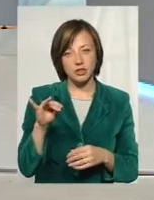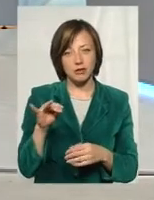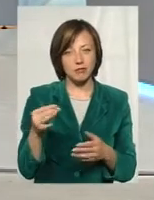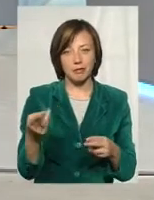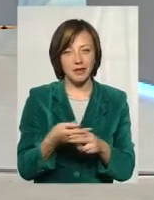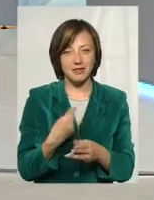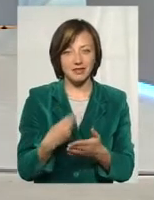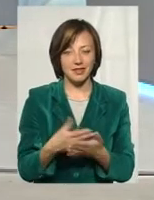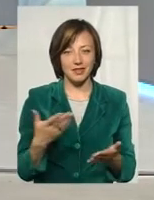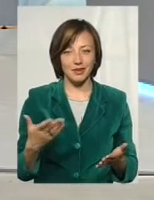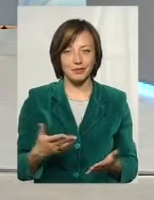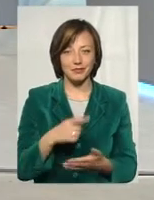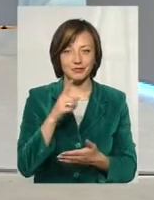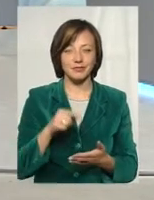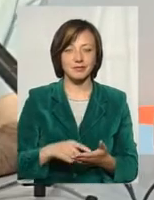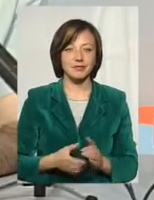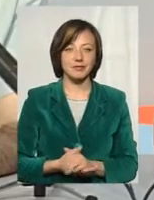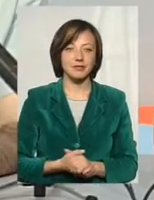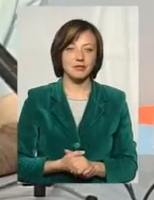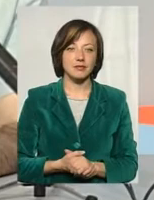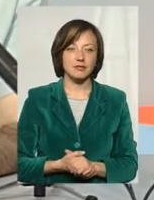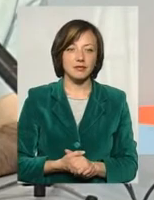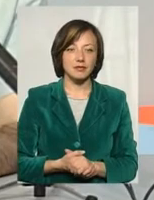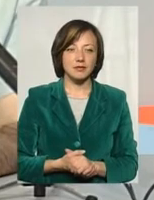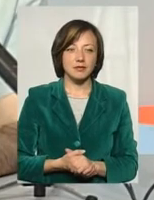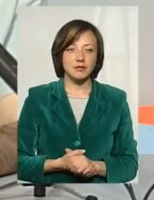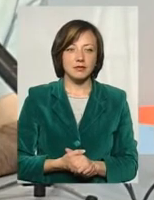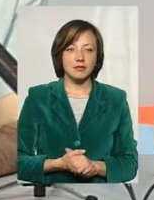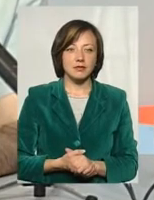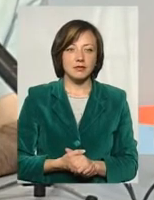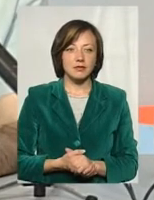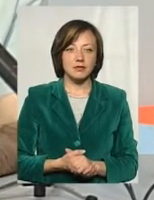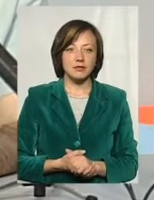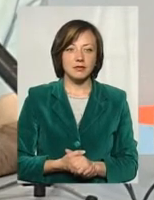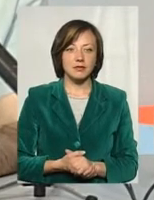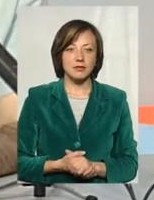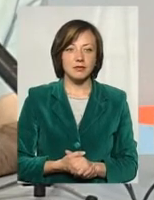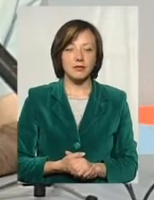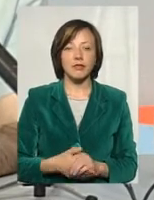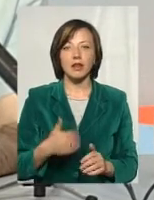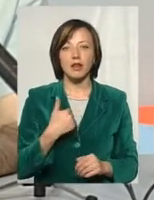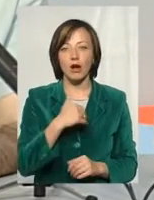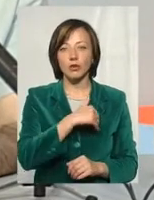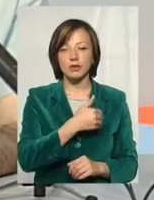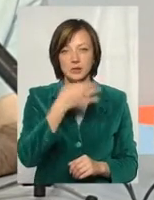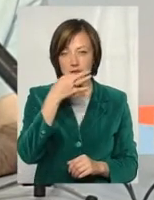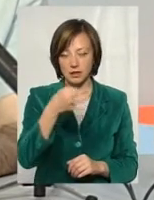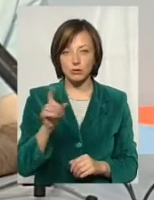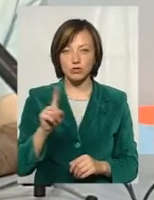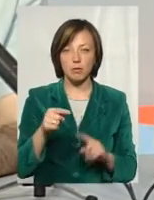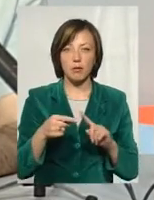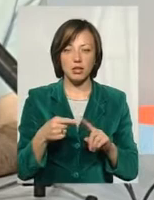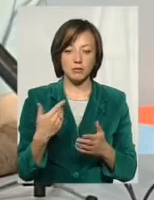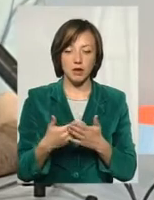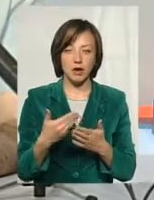безцінна? Ну, власне, я хотів би зазначити, що, перше, звичайно, якщо ми беремо оцінку